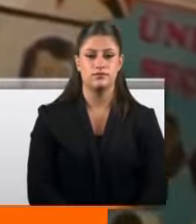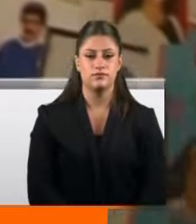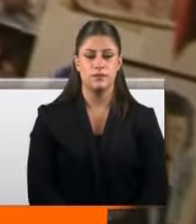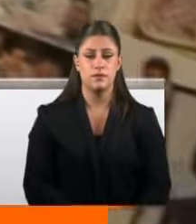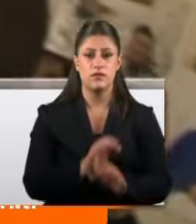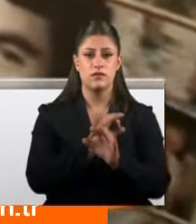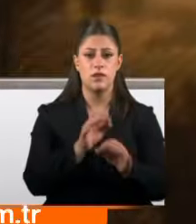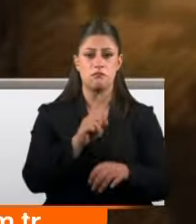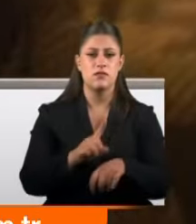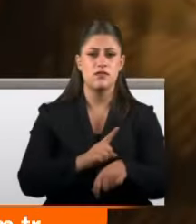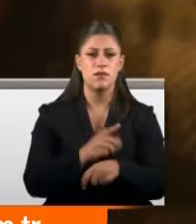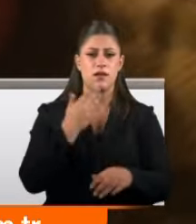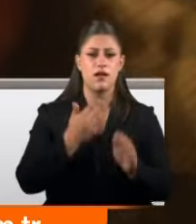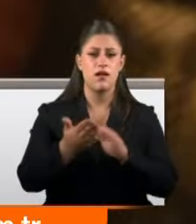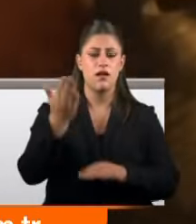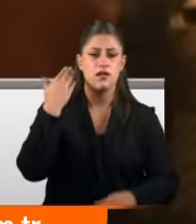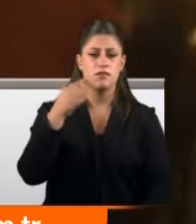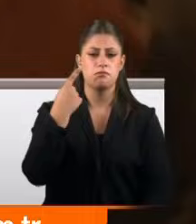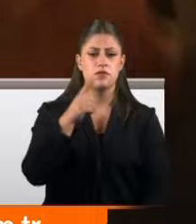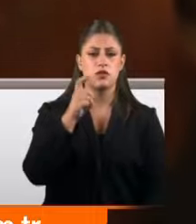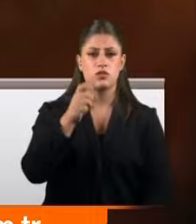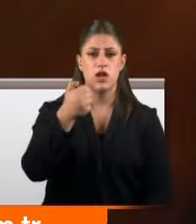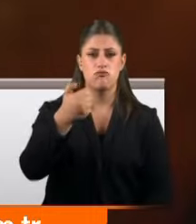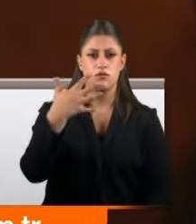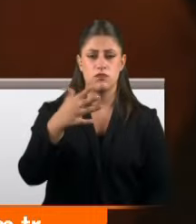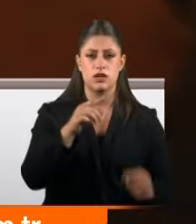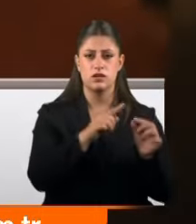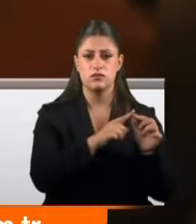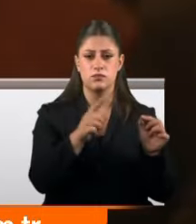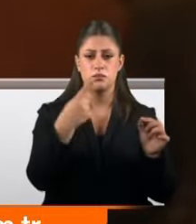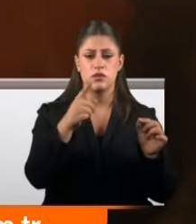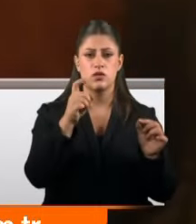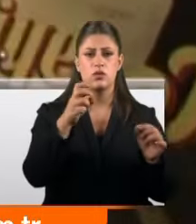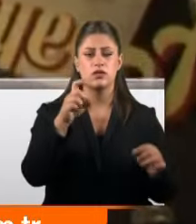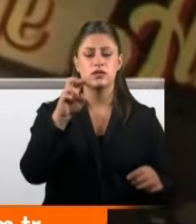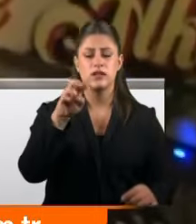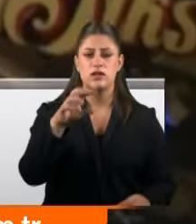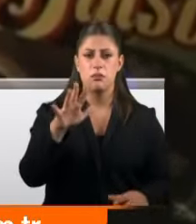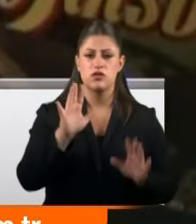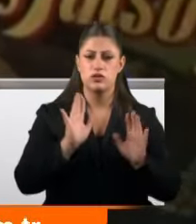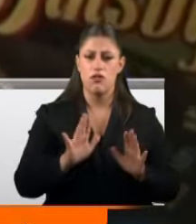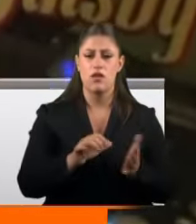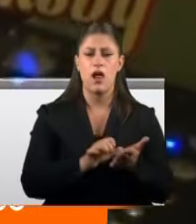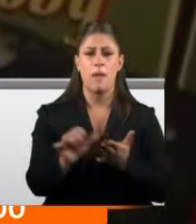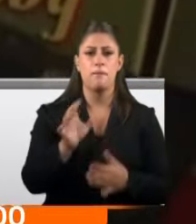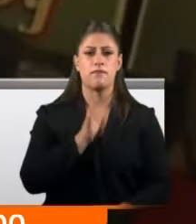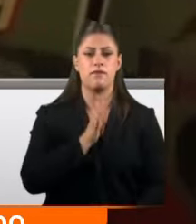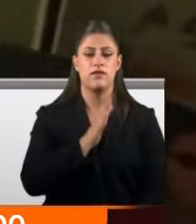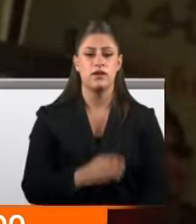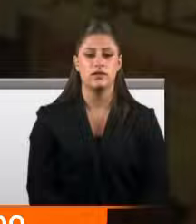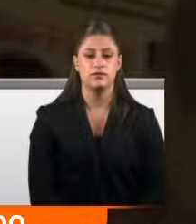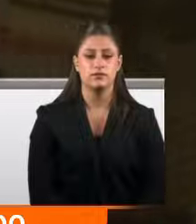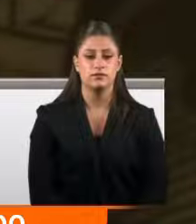Tam bir zaman tüneli. 1965'ten tutun da 1985'e kadar hepsi var. Gönlü bizde.